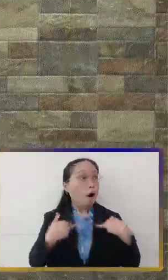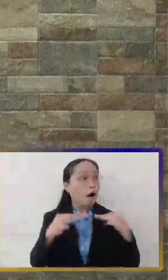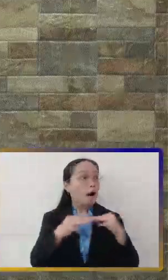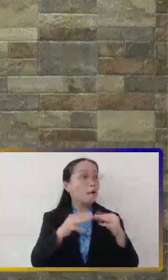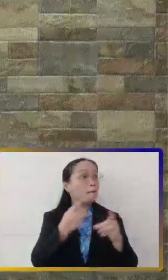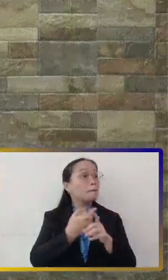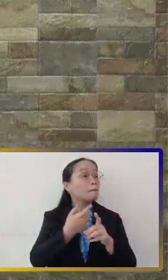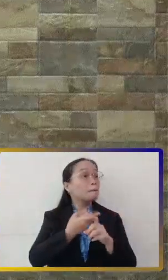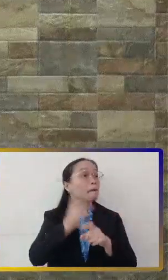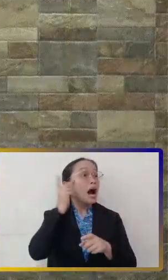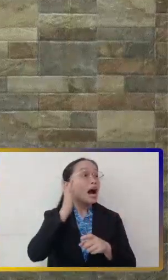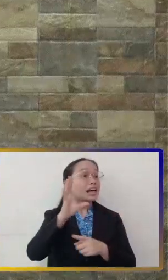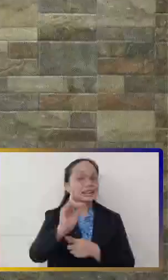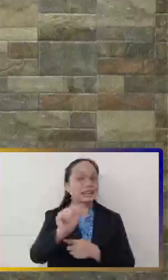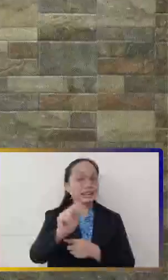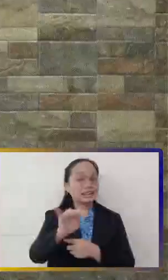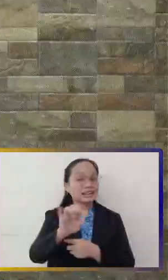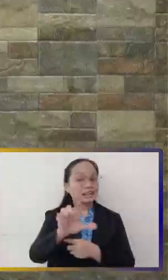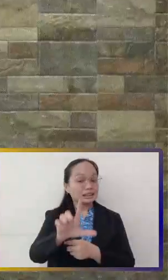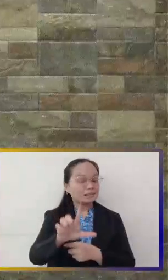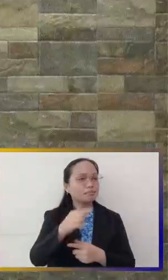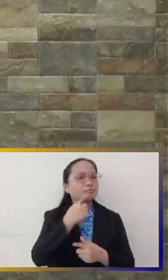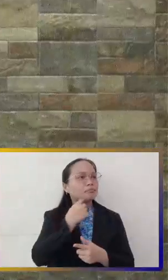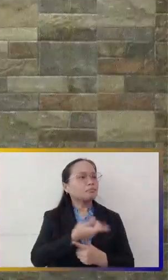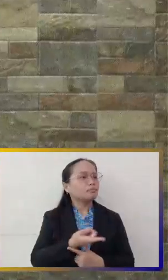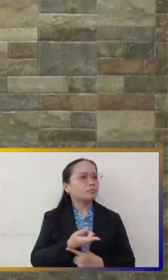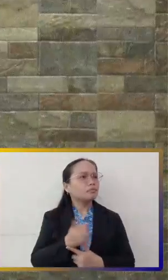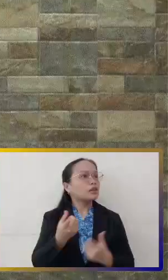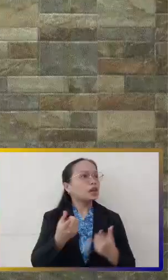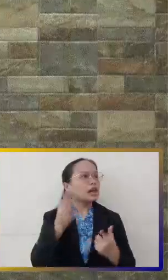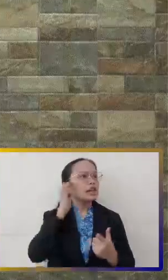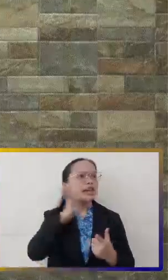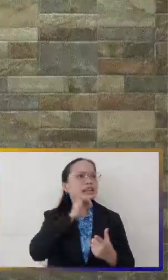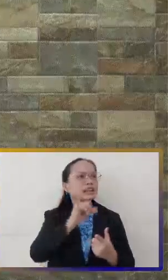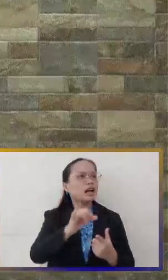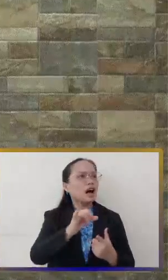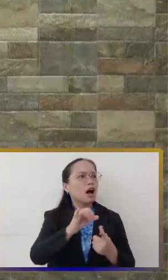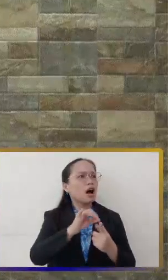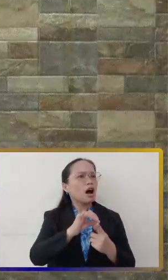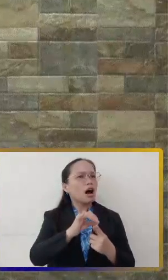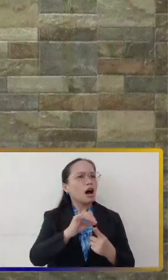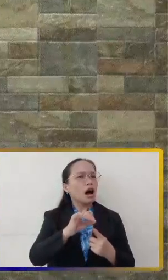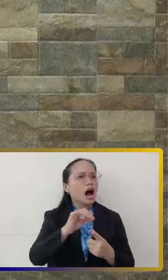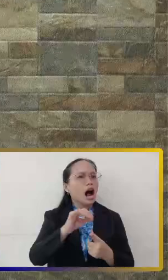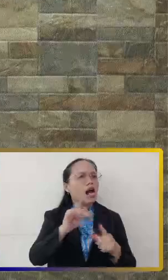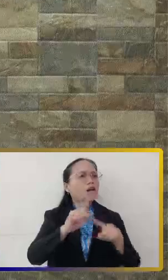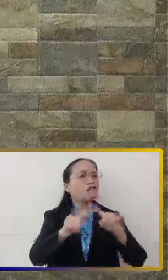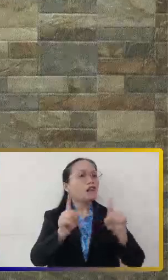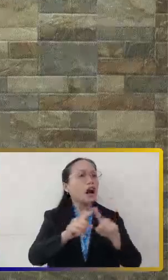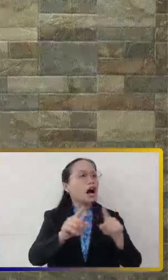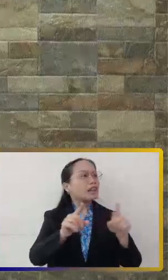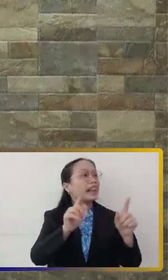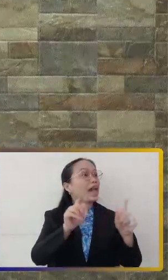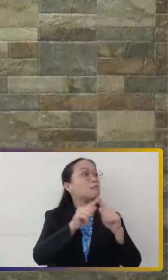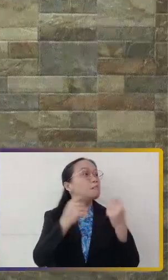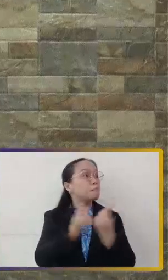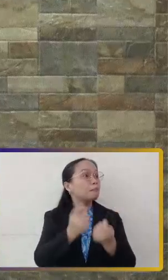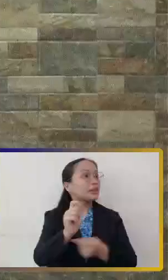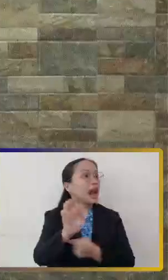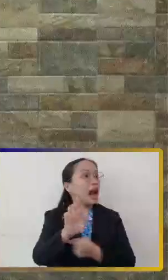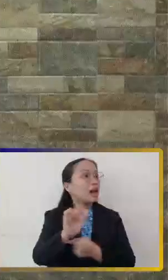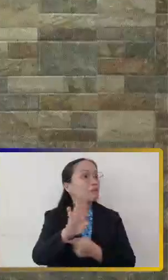Daniel. And aboriginal siya, pero white siya, white. And